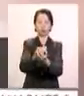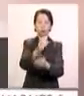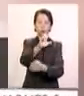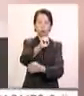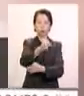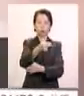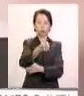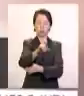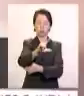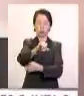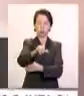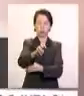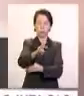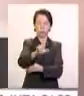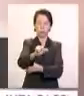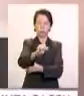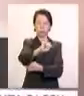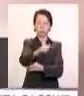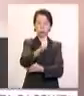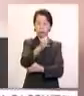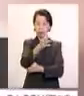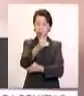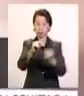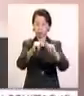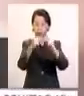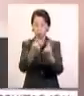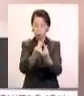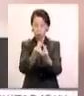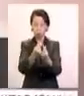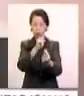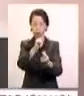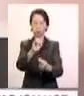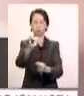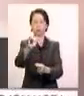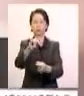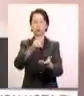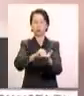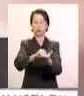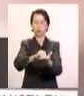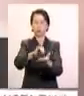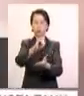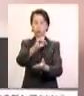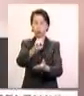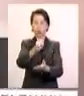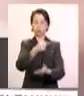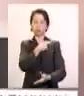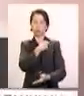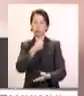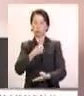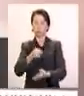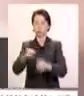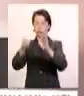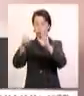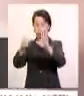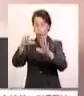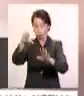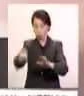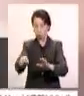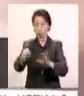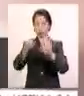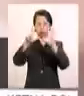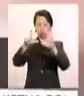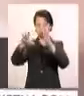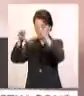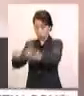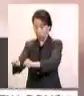jemaah Ashranud Daulah JAD, sebuah kumpulan pro-Daesh di Indonesia. Manakala tangkapan keenam dan ketujuh